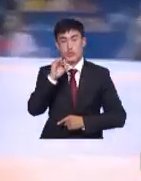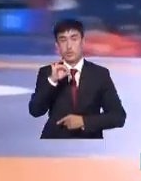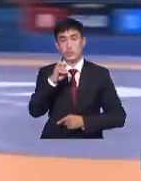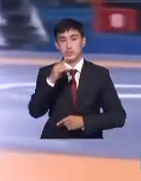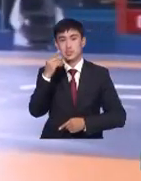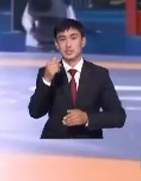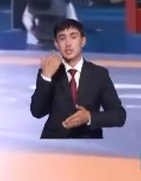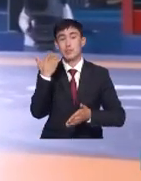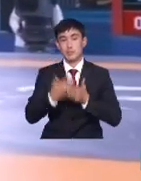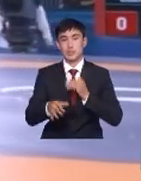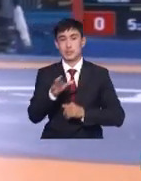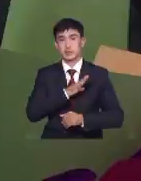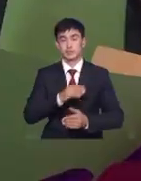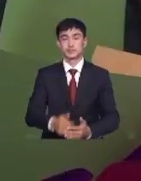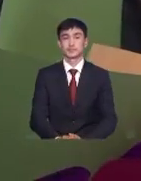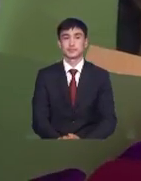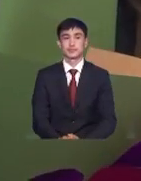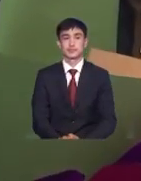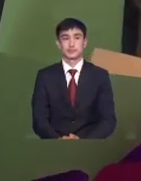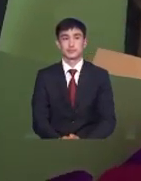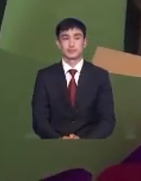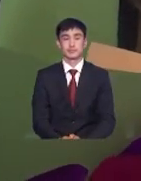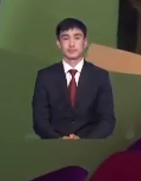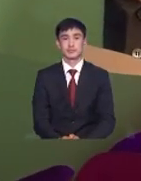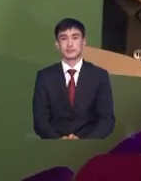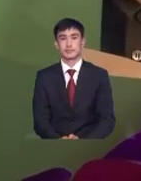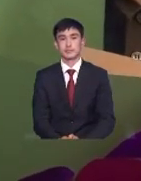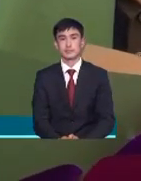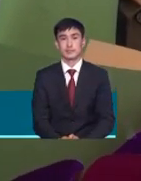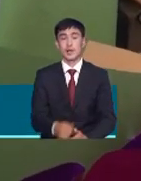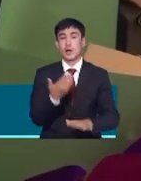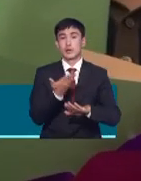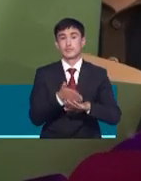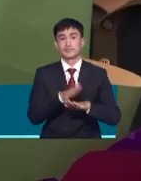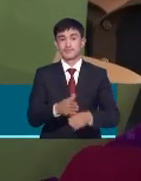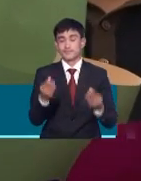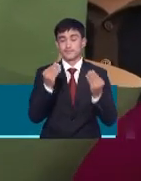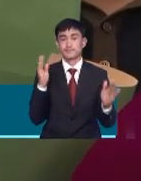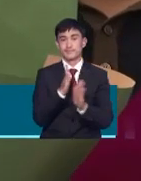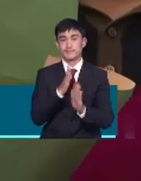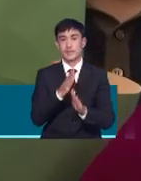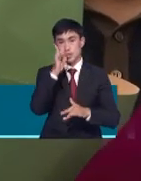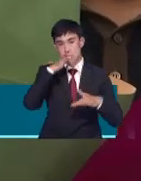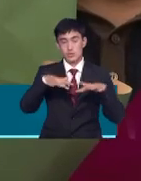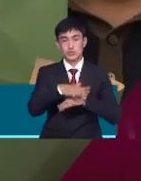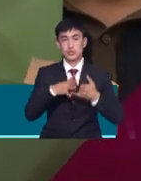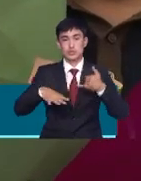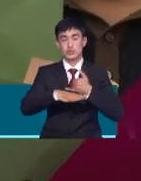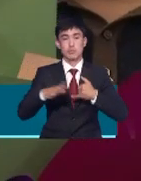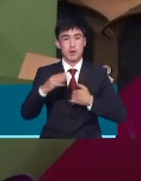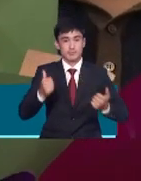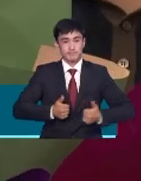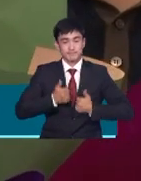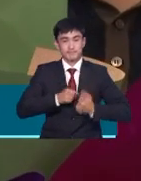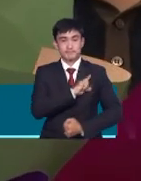белдесіп, алтынға пара-пар күміс иеленді. Керемет аура, керемет атмосфера. Әрине енді ел үшін, жер үшін болғаннан кейін барымыз салдық